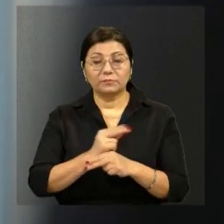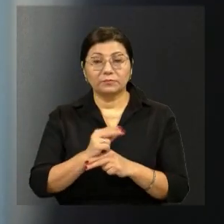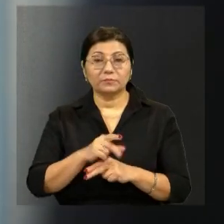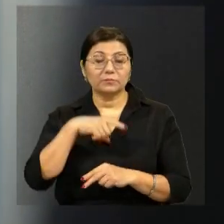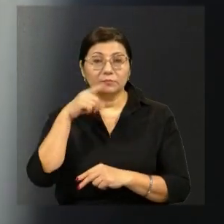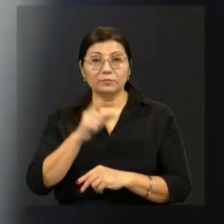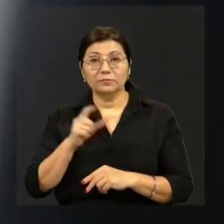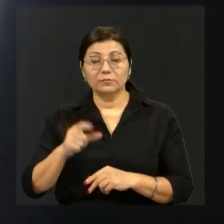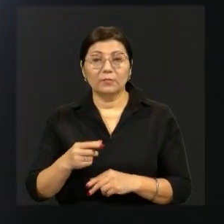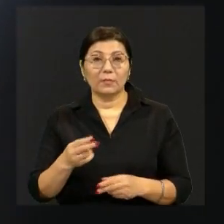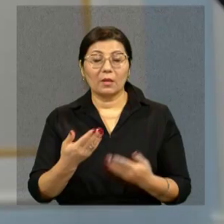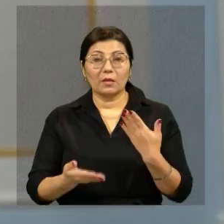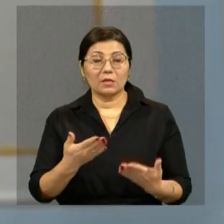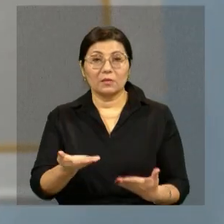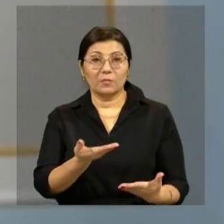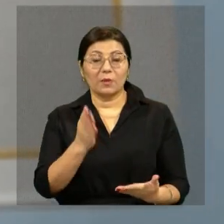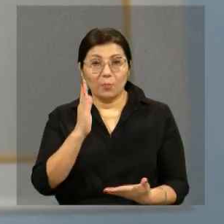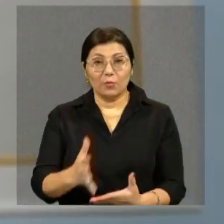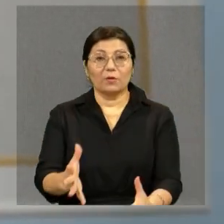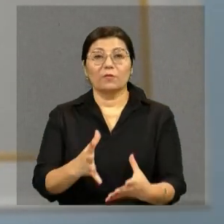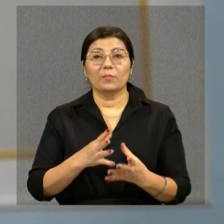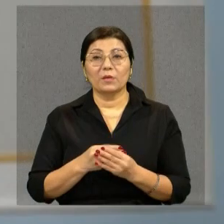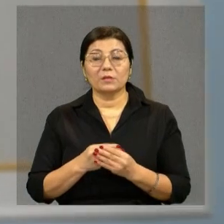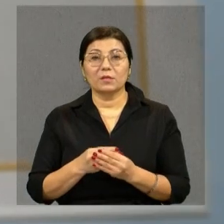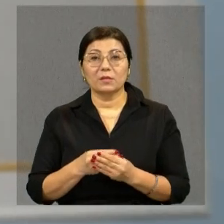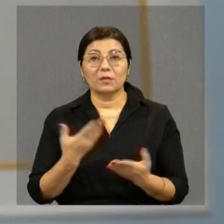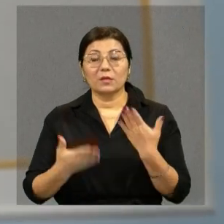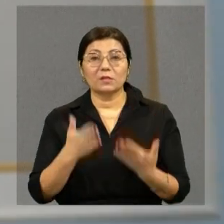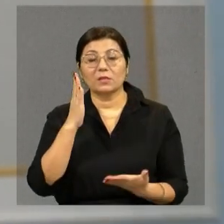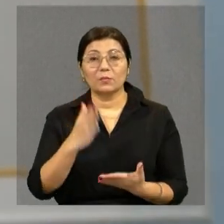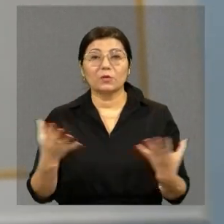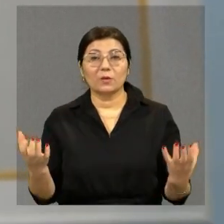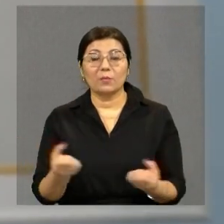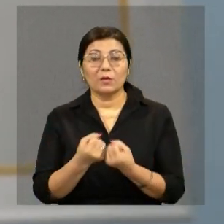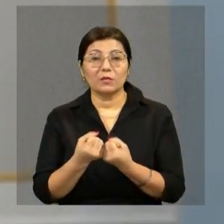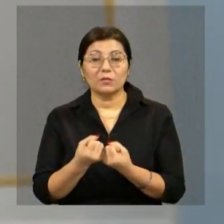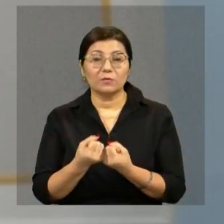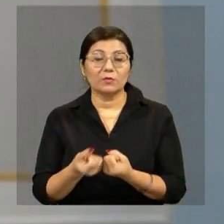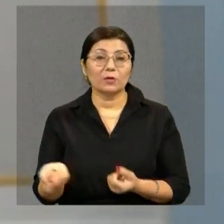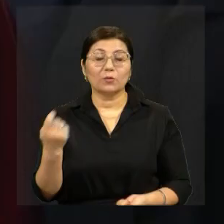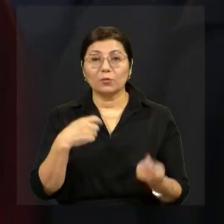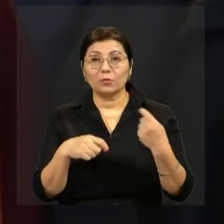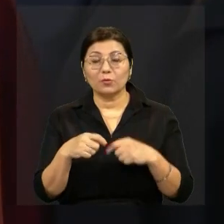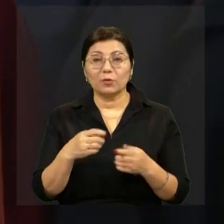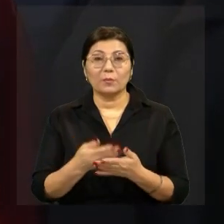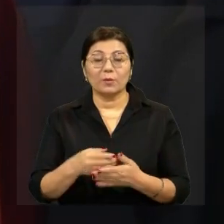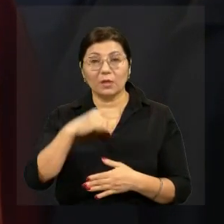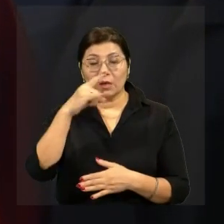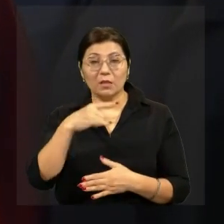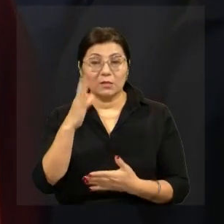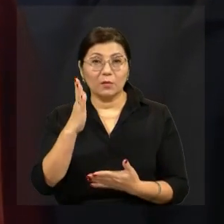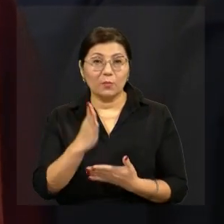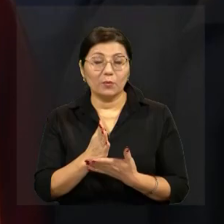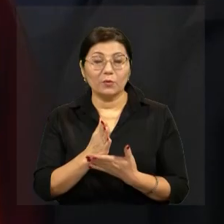мы будем вместе находиться, если будем поддерживать порядок в нашей стране, Казахстан никому не нужен, кроме